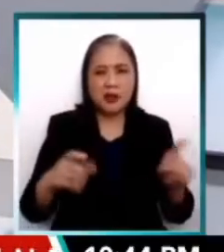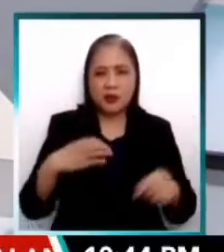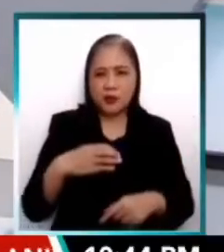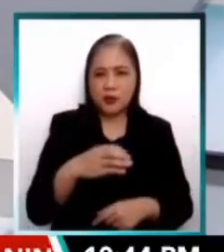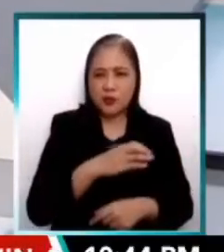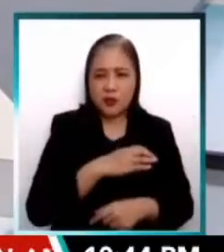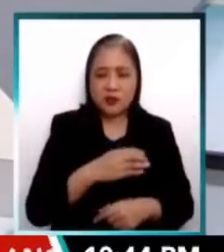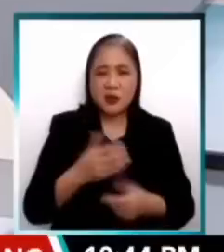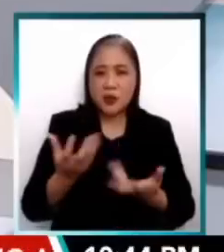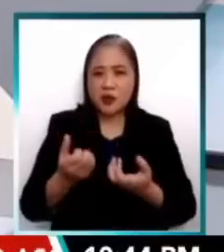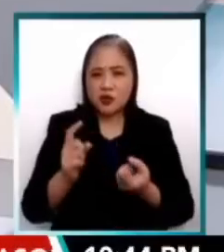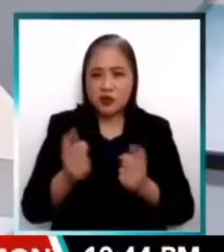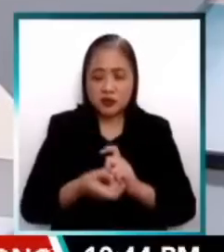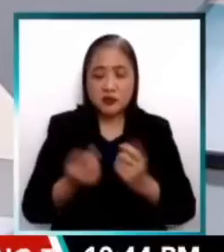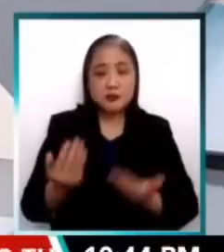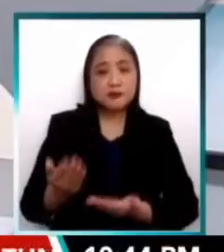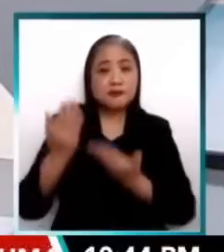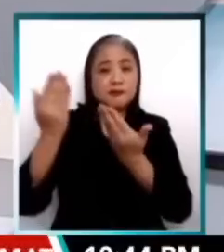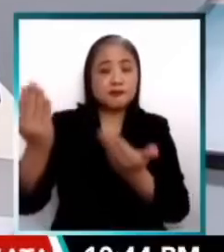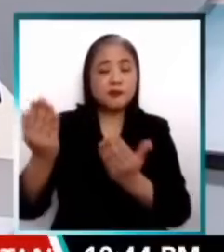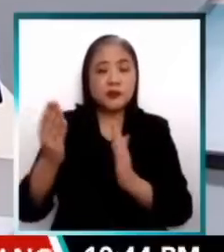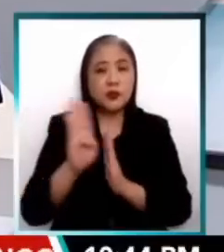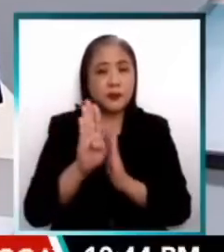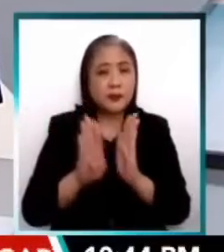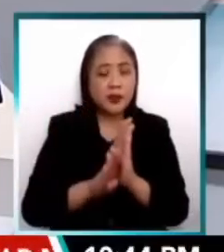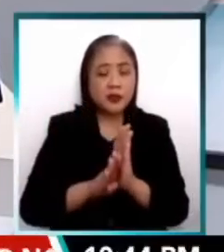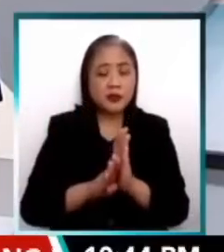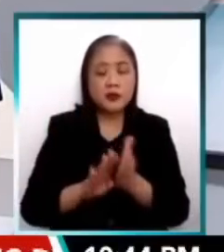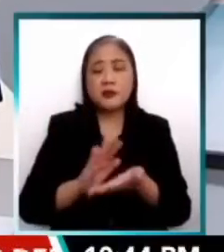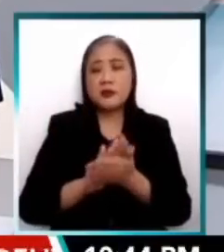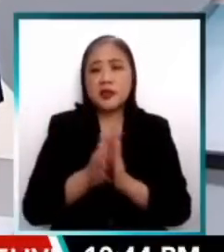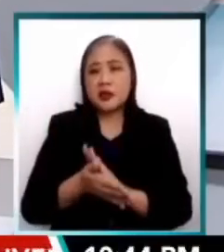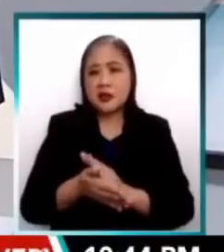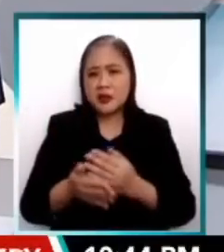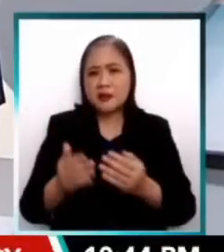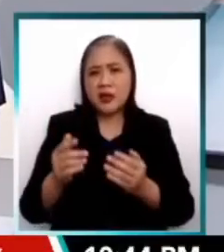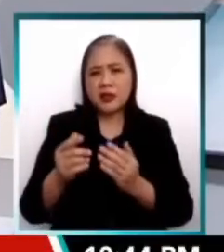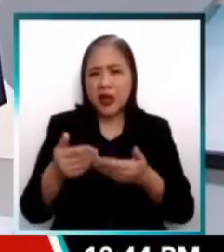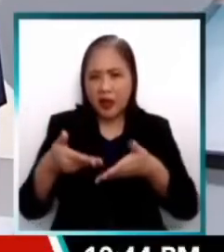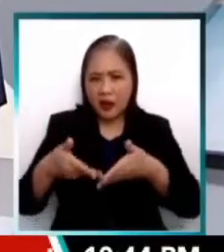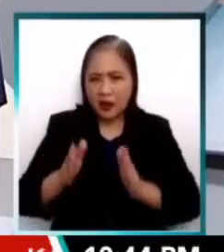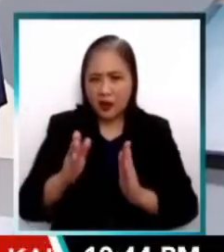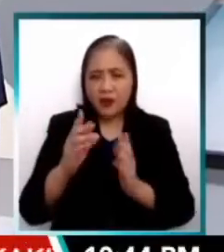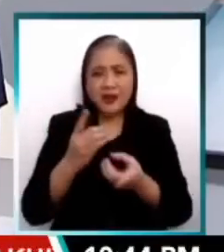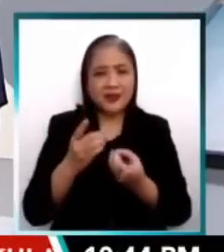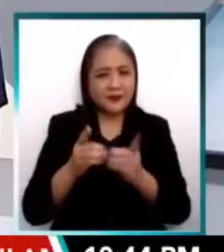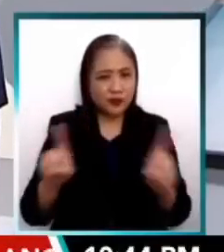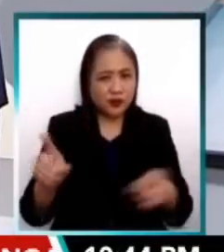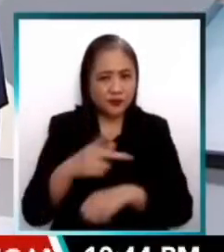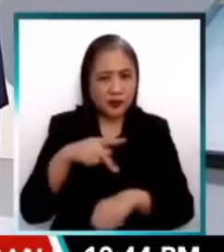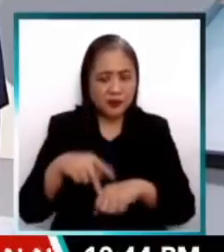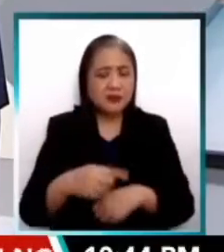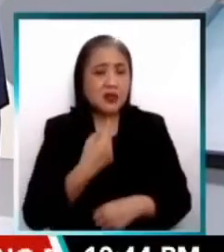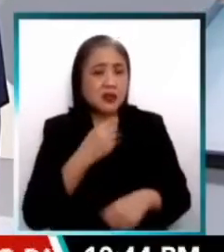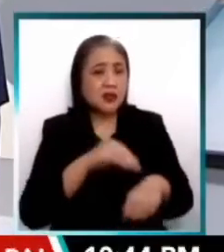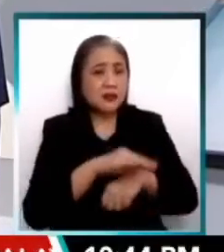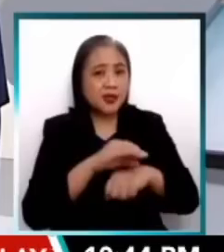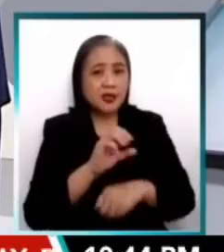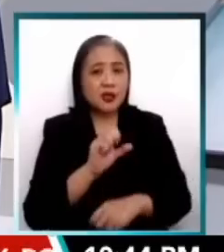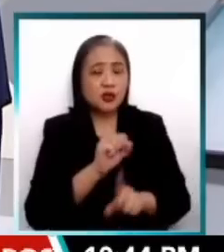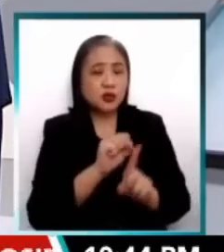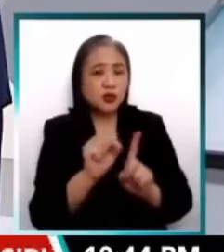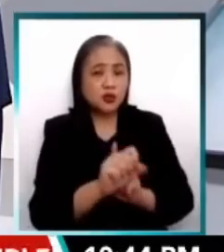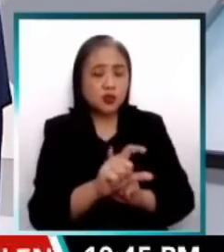ng mga panukala na gawing legal ang divorce sa Pilipinas. Payo naman ng isang sociologist, kailangan pag-aralan itong mabuti